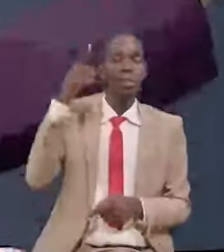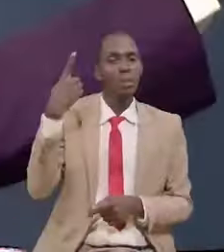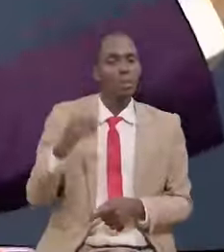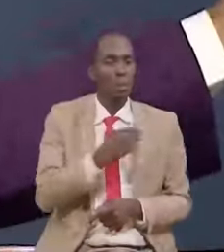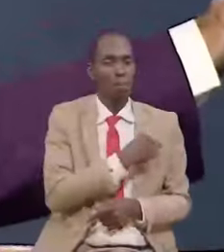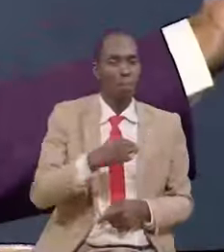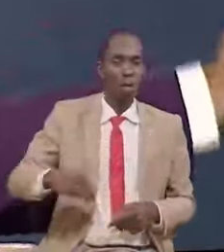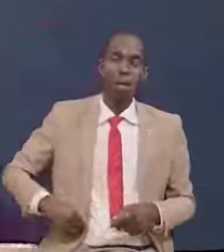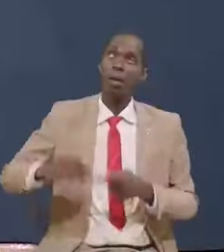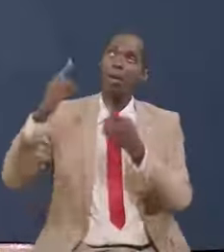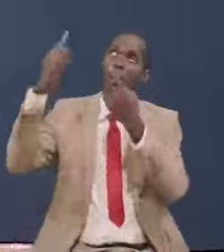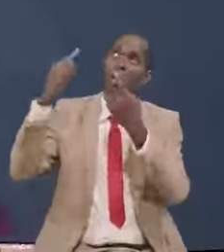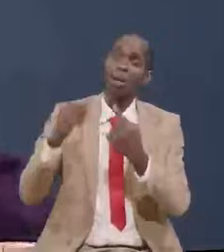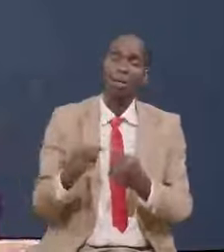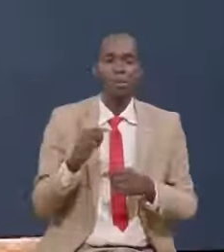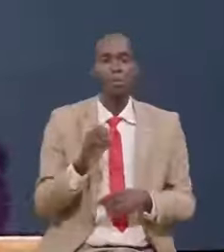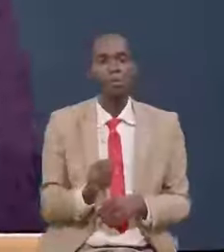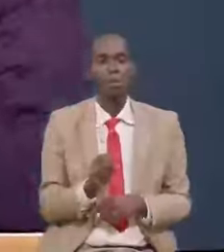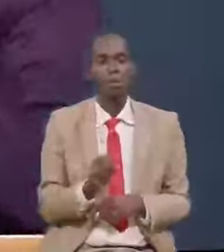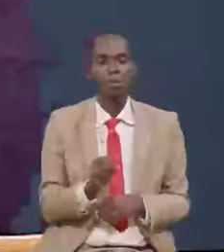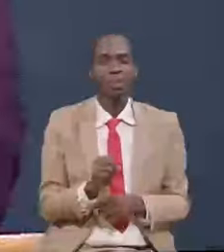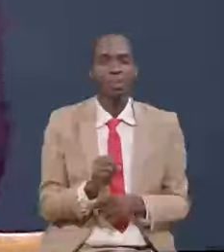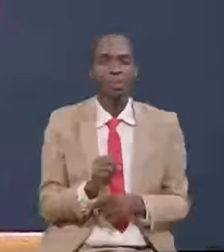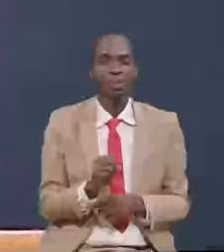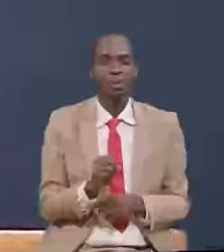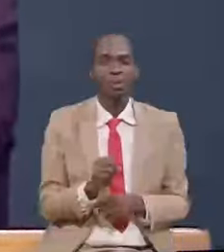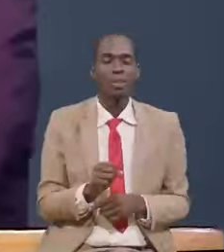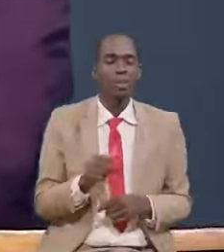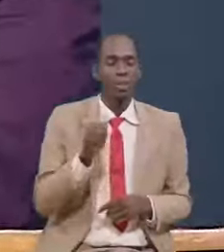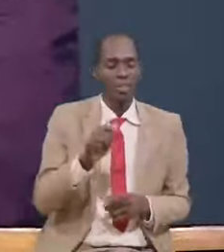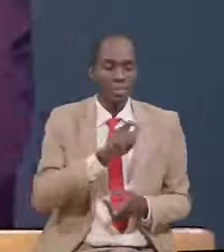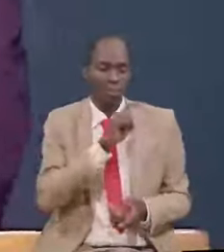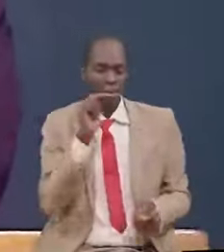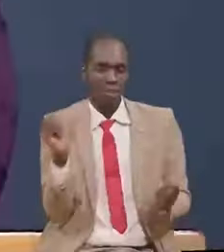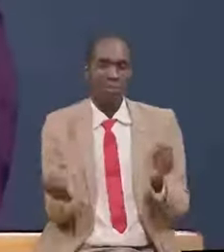Quand lui, le Messie, viendra, la transformation,